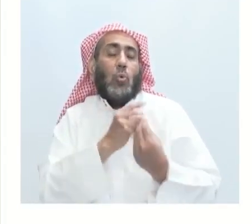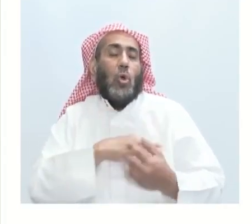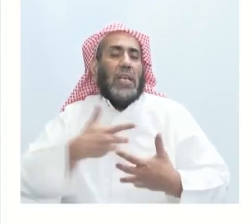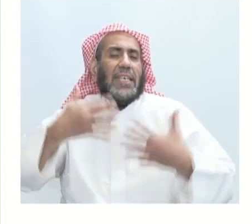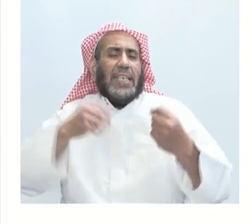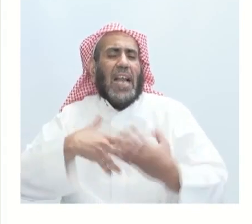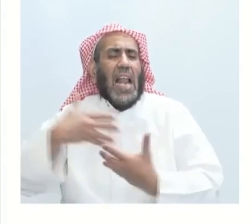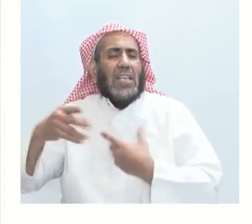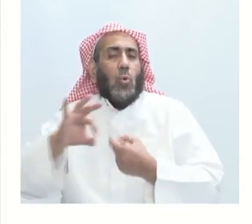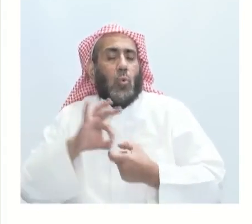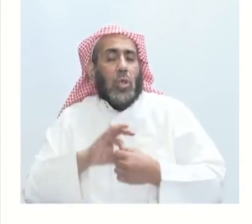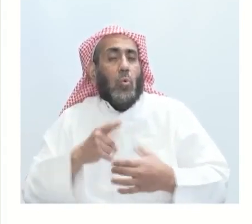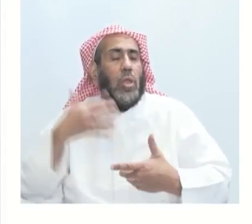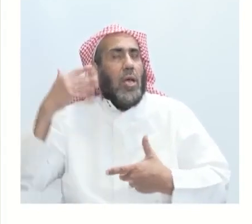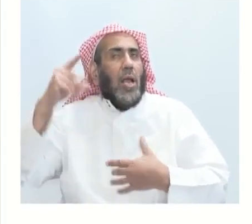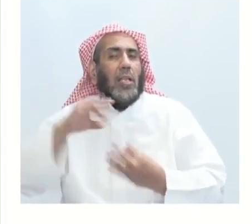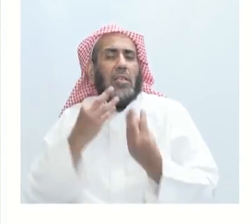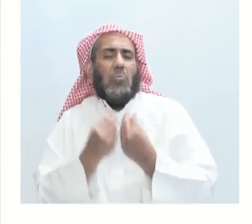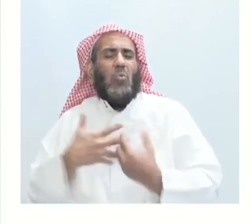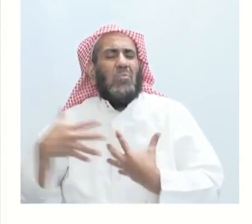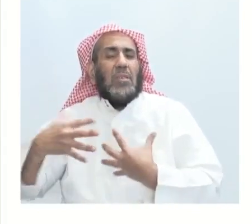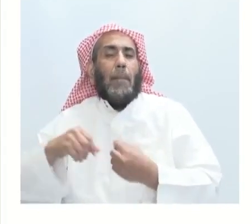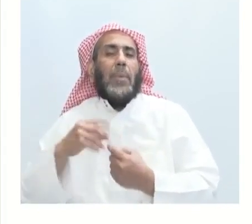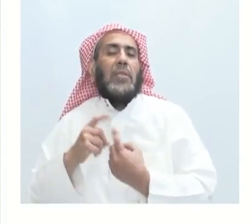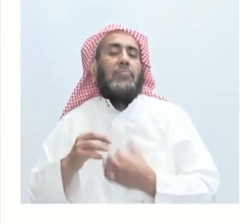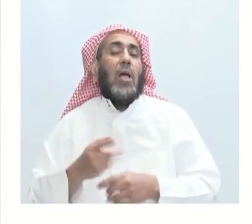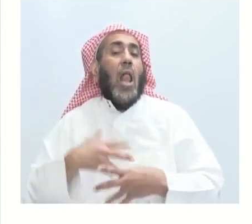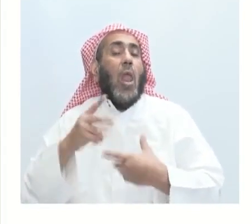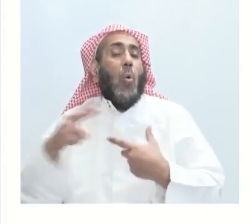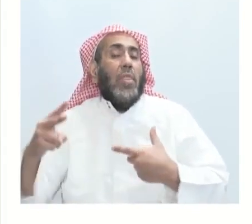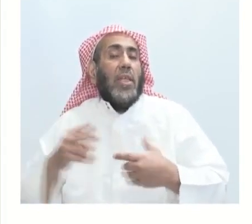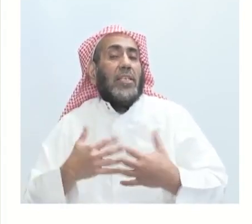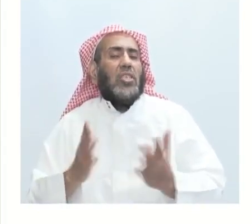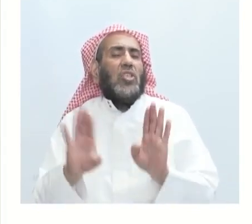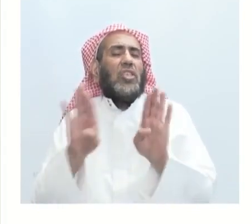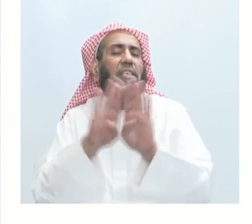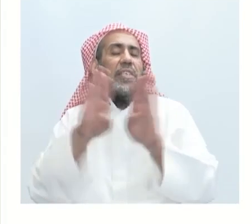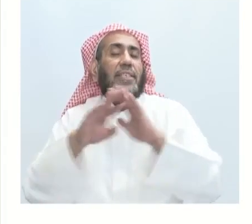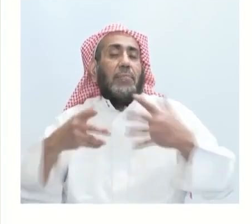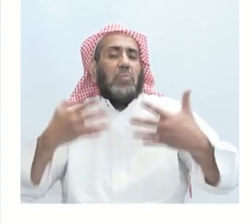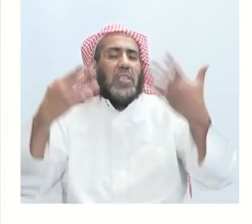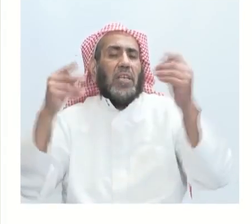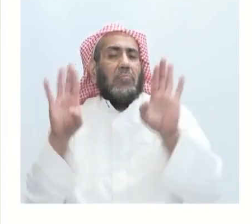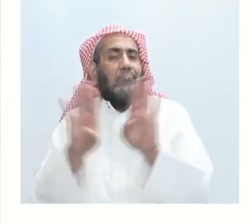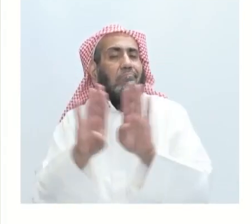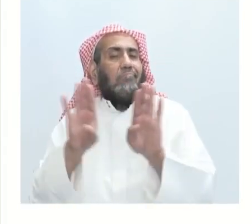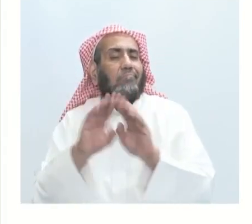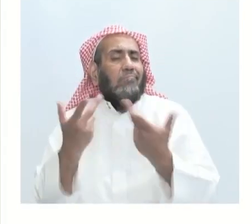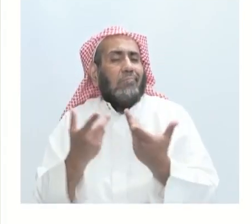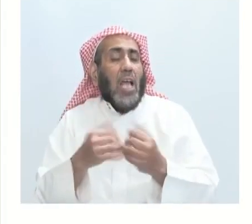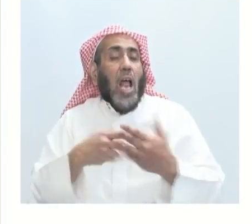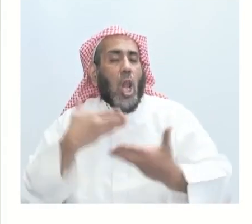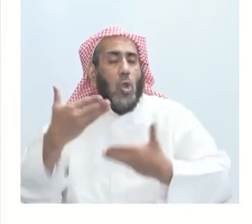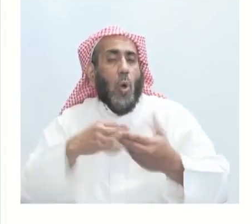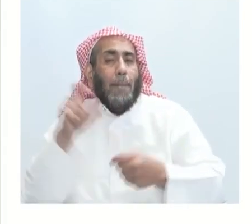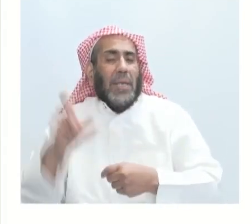الهجر والوصال والذكريات الجميله او المره بعد الفراق النوع الثاني وهو شعر مسرحي الشعر المسرحي مسرح لكنها عن طريق الحوار